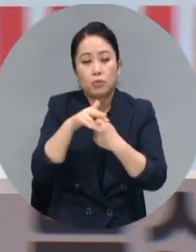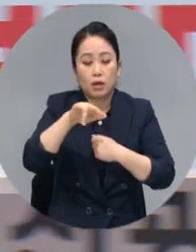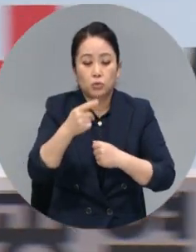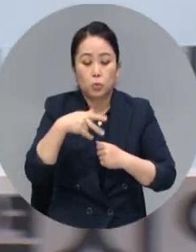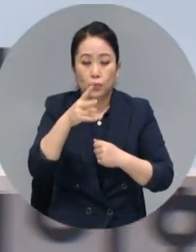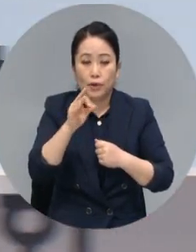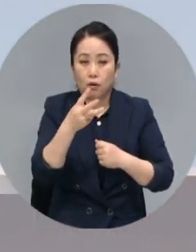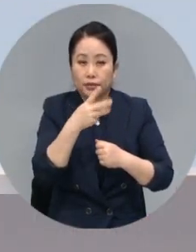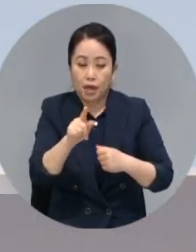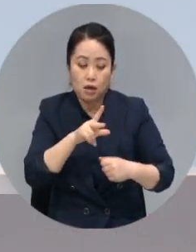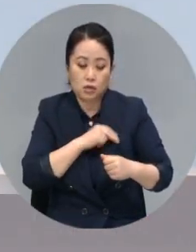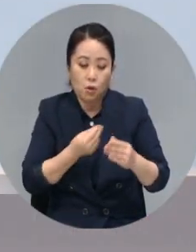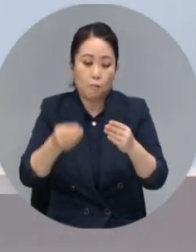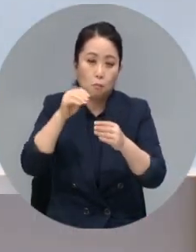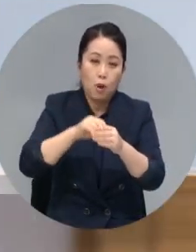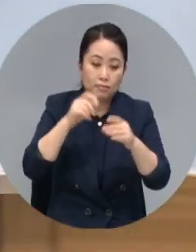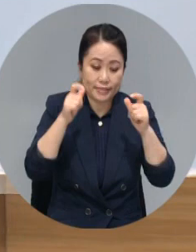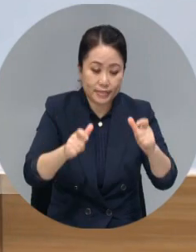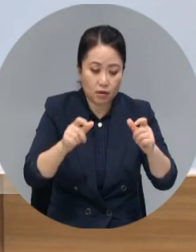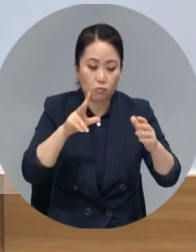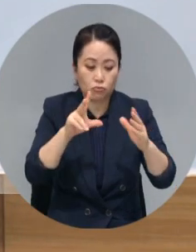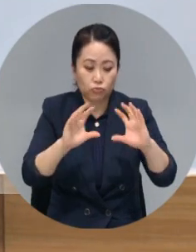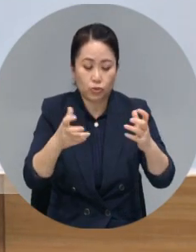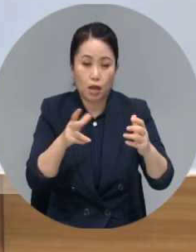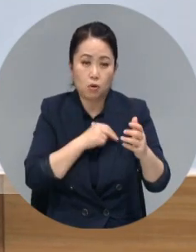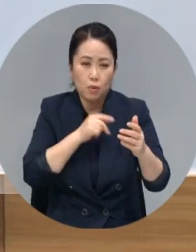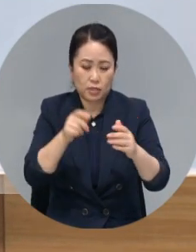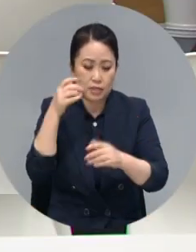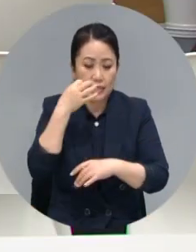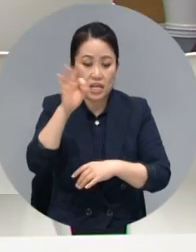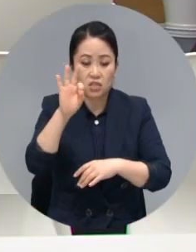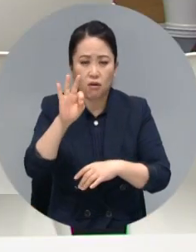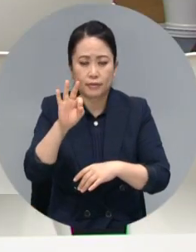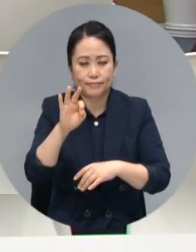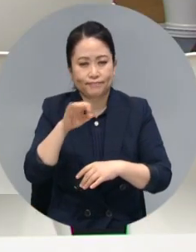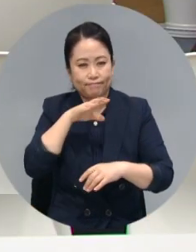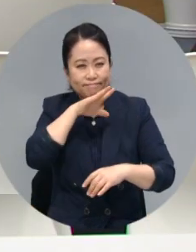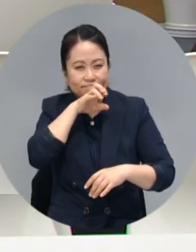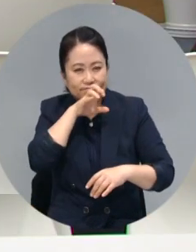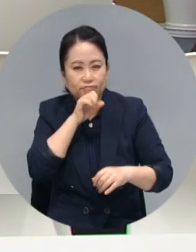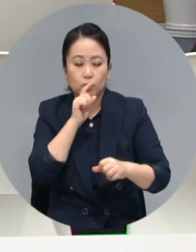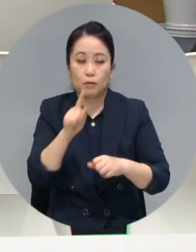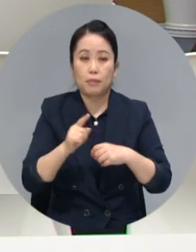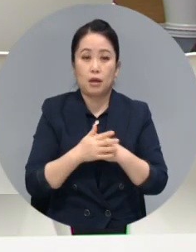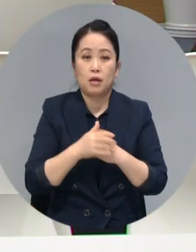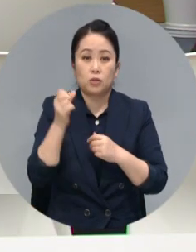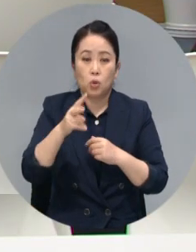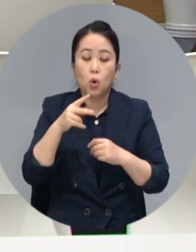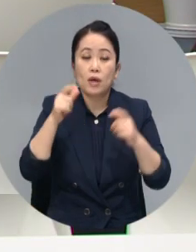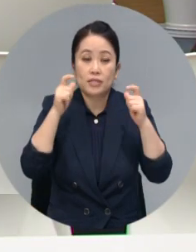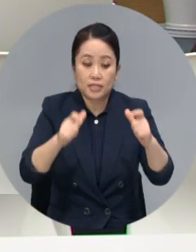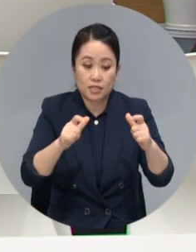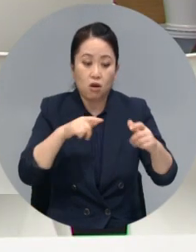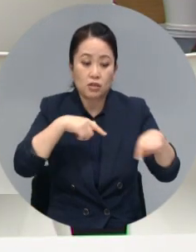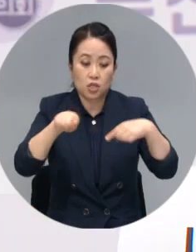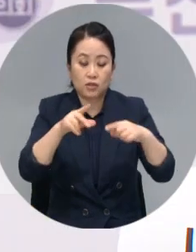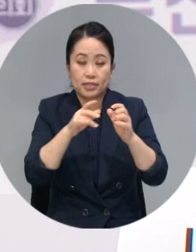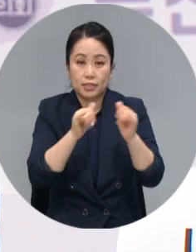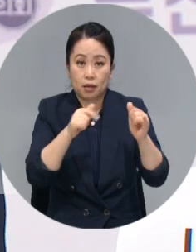낸 것에 대해 규탄한다고 목소리를 냈습니다. 또 지역 정치인들이 메가서울에 대해 반대